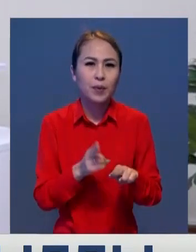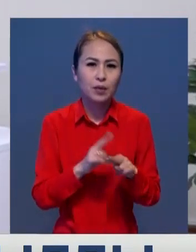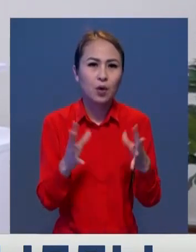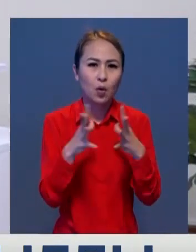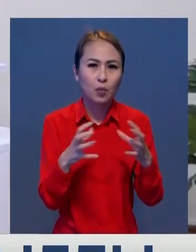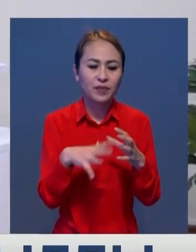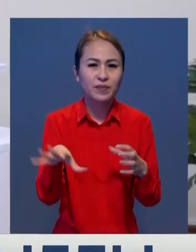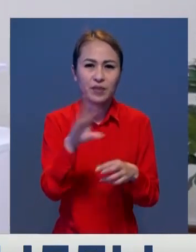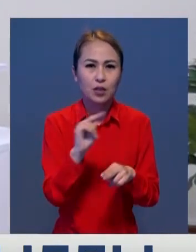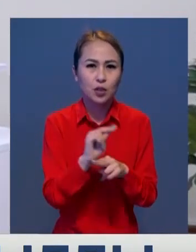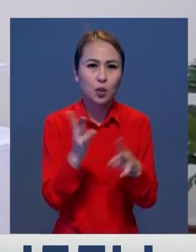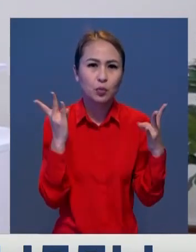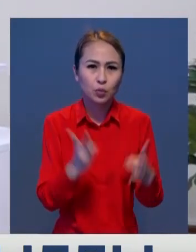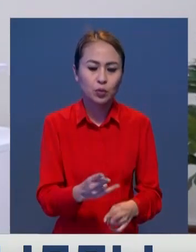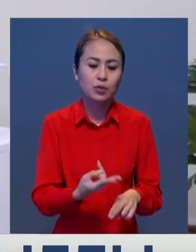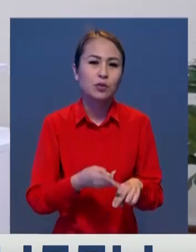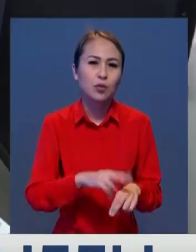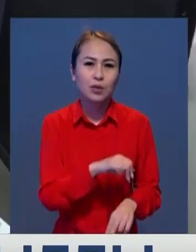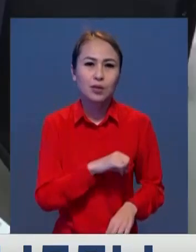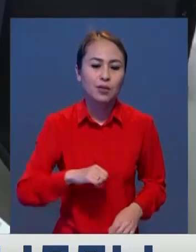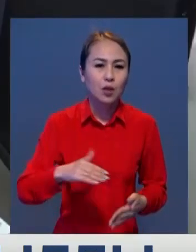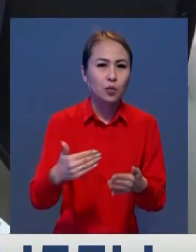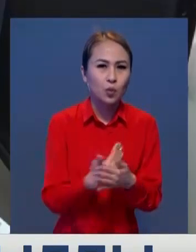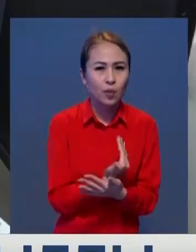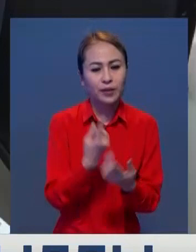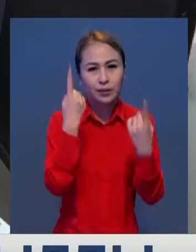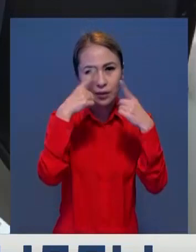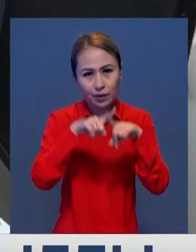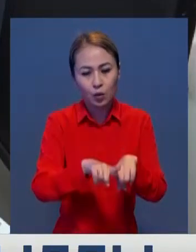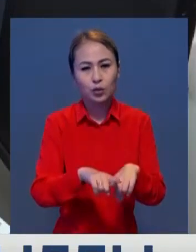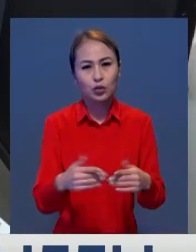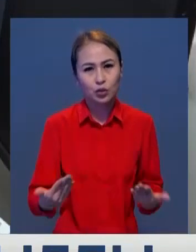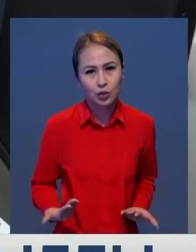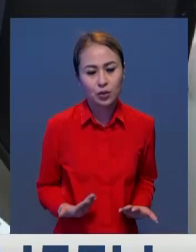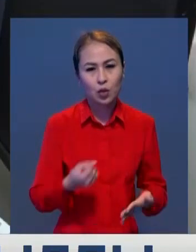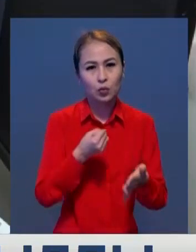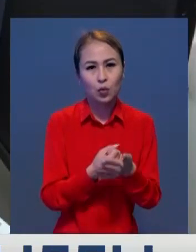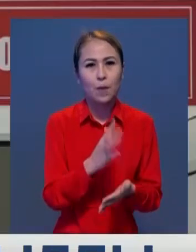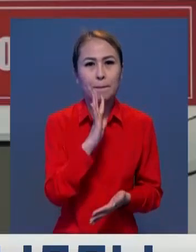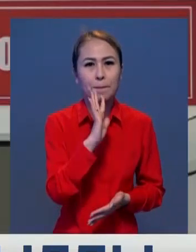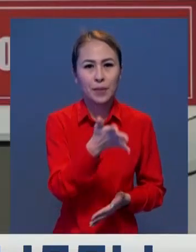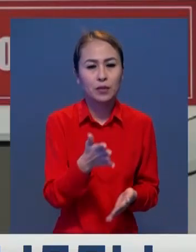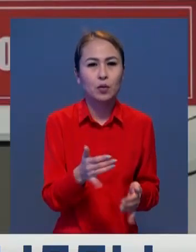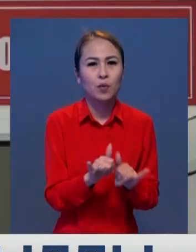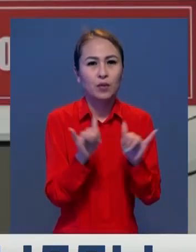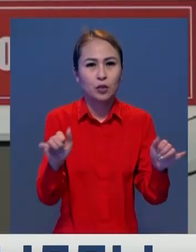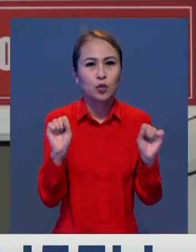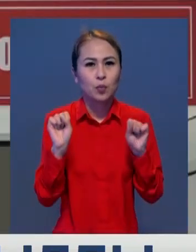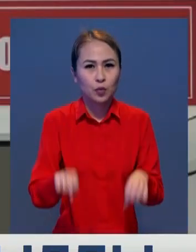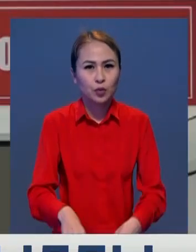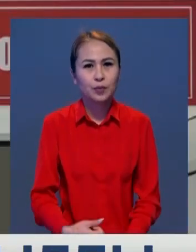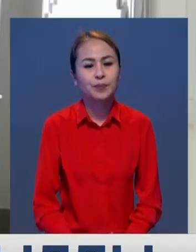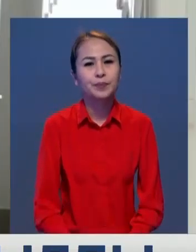терапияны қажет етеді. Жаңашыл технологиялардың көмегімен ауруға шалдыққан жандардың өмірін 5 жылға ұзартуға мүмкіндік туды.